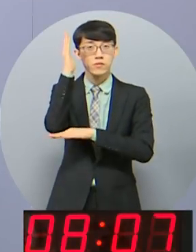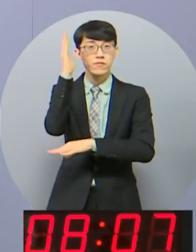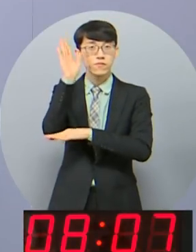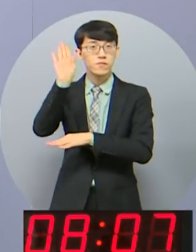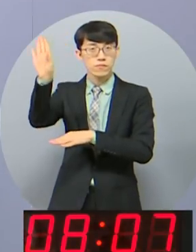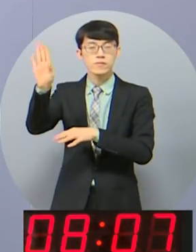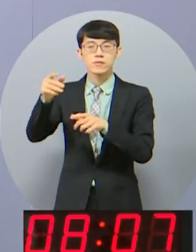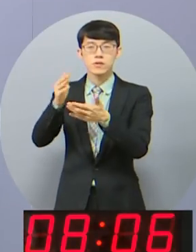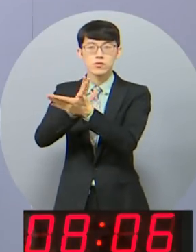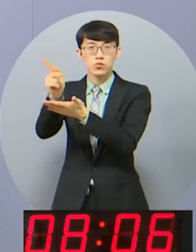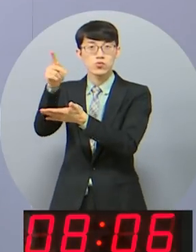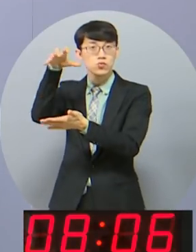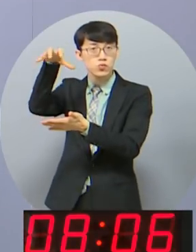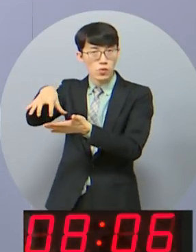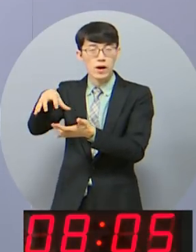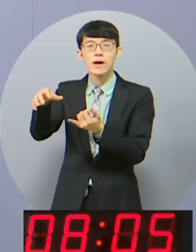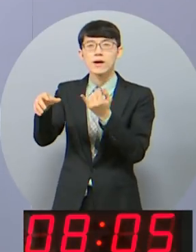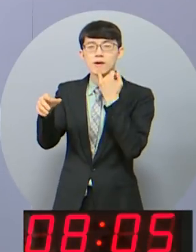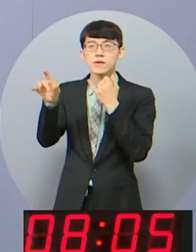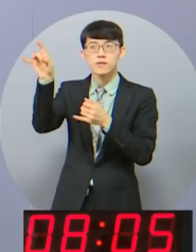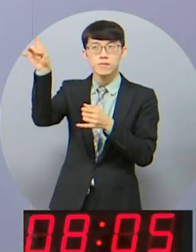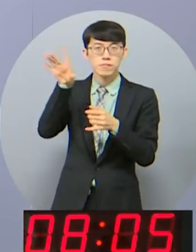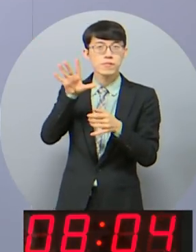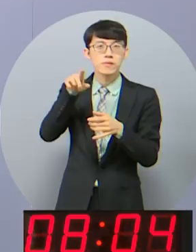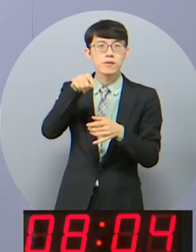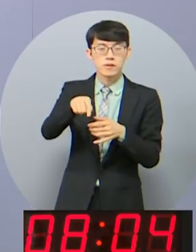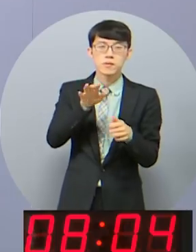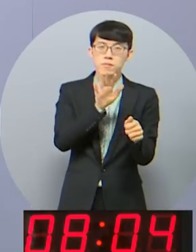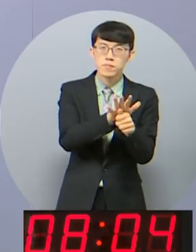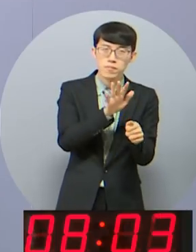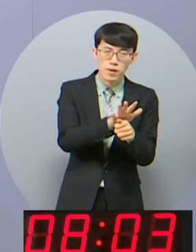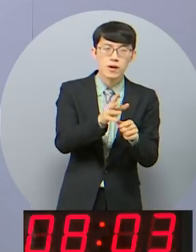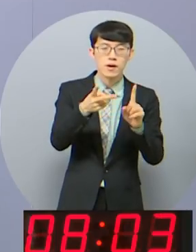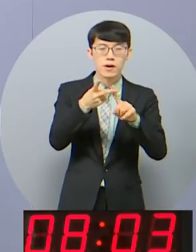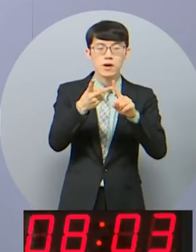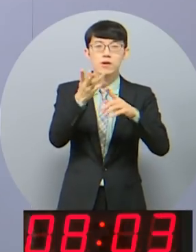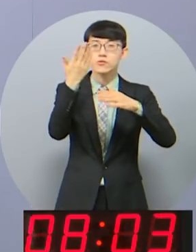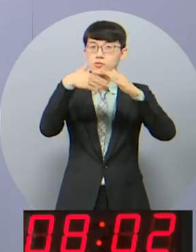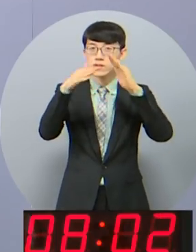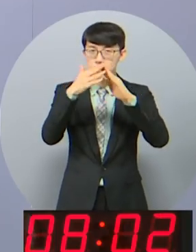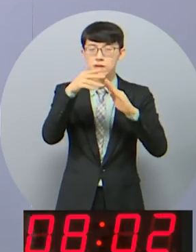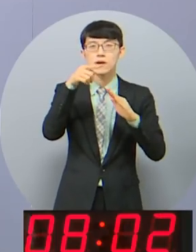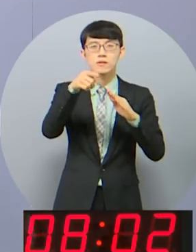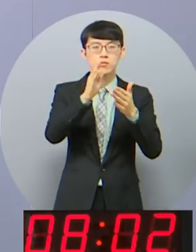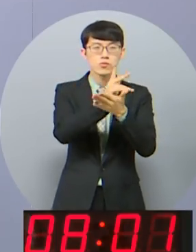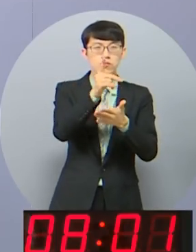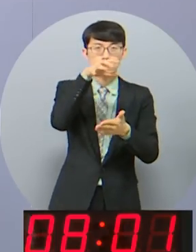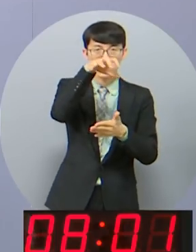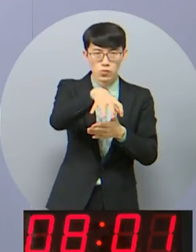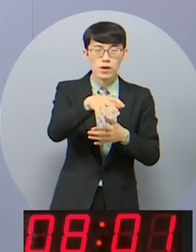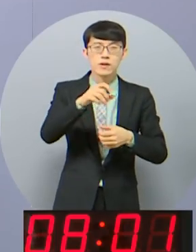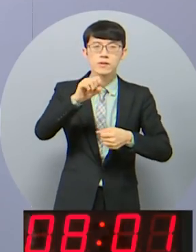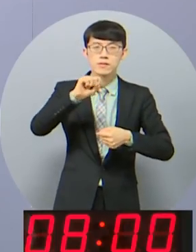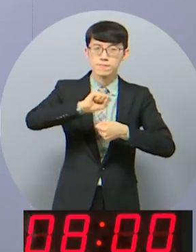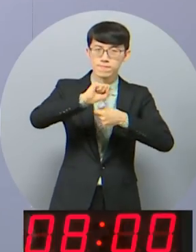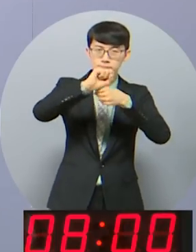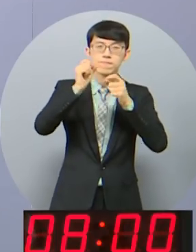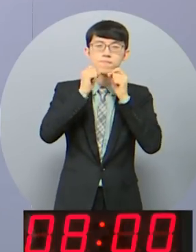运用及学校图书馆资源加强，减轻家长教育花费支出的压